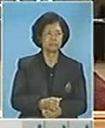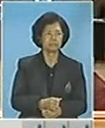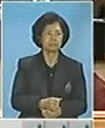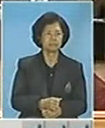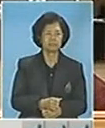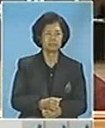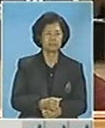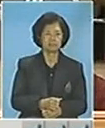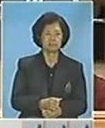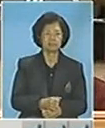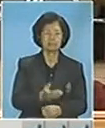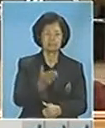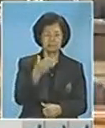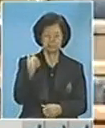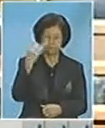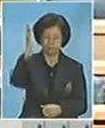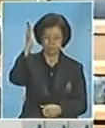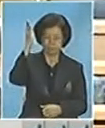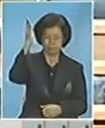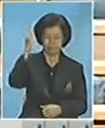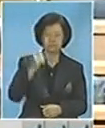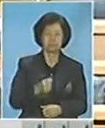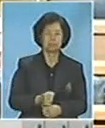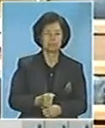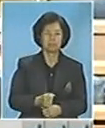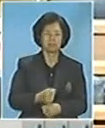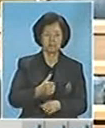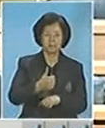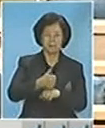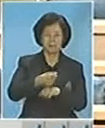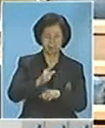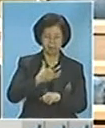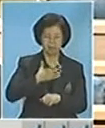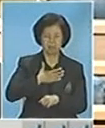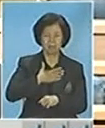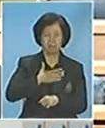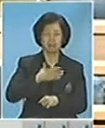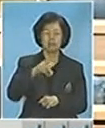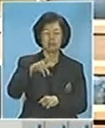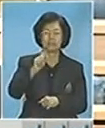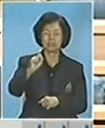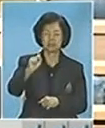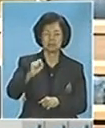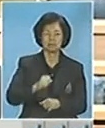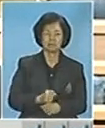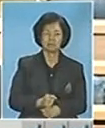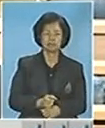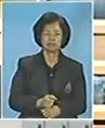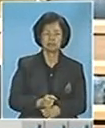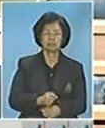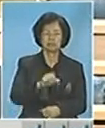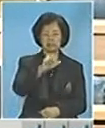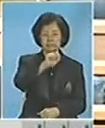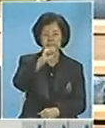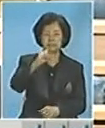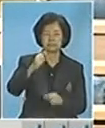านจ่าประสิทธิ์ครับ กราบเรียนท่านประธานที่เคารพกระผมจ่าสิบตำรวจประสิทธิ์ชัยชิษะสมาชิกสภาผู้